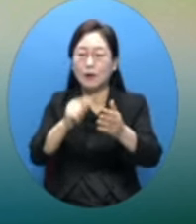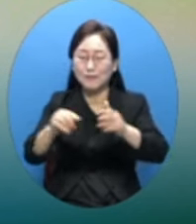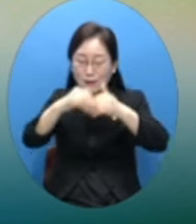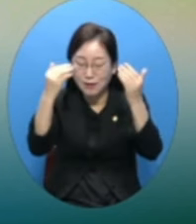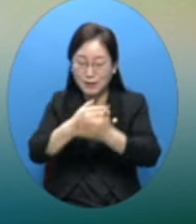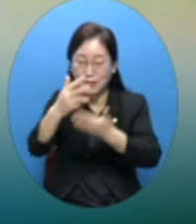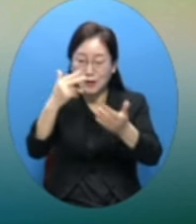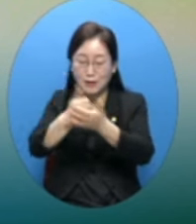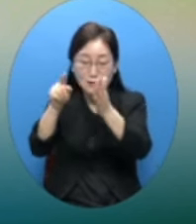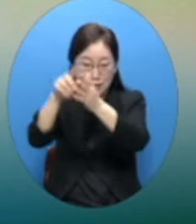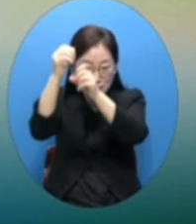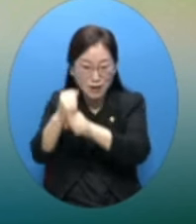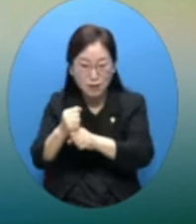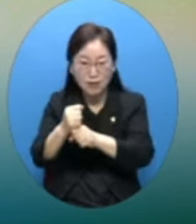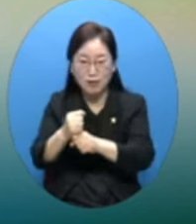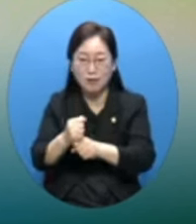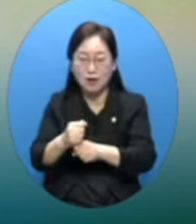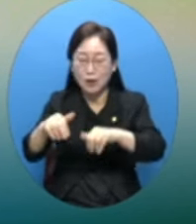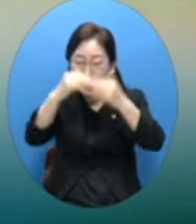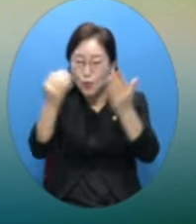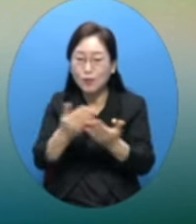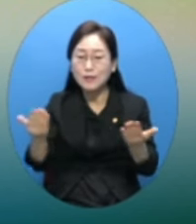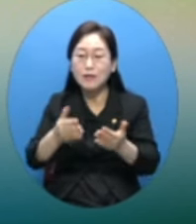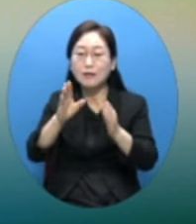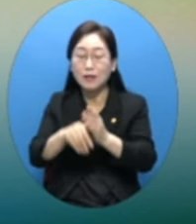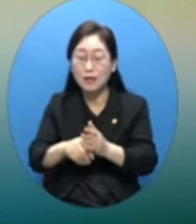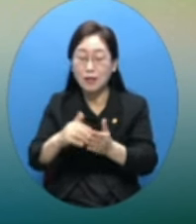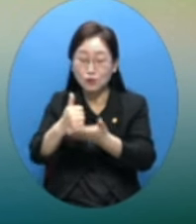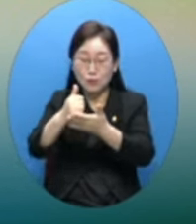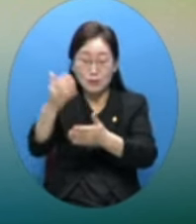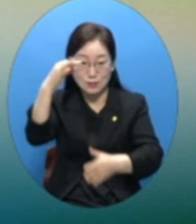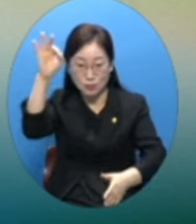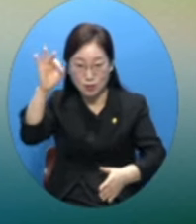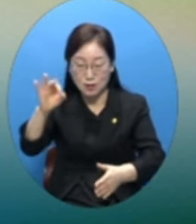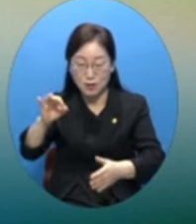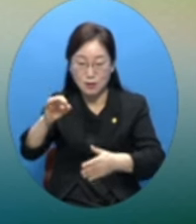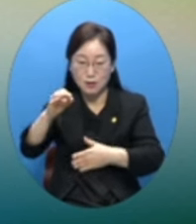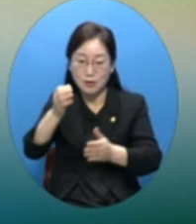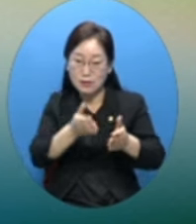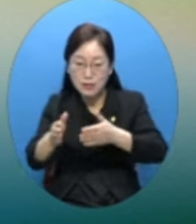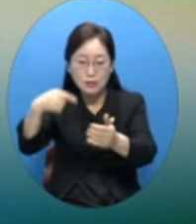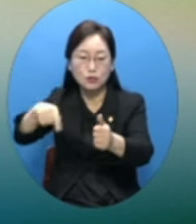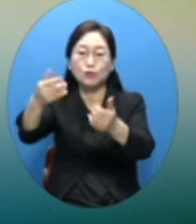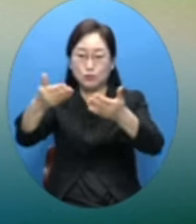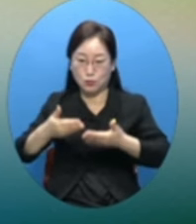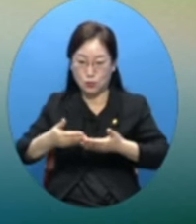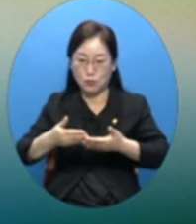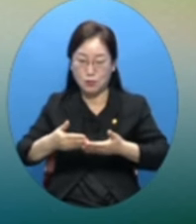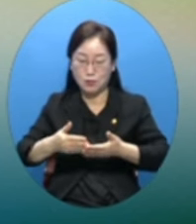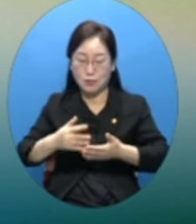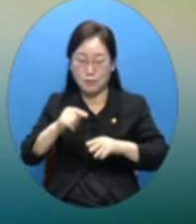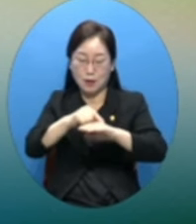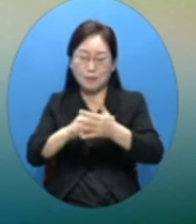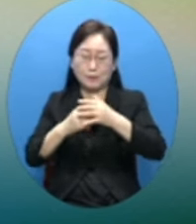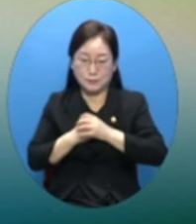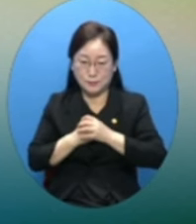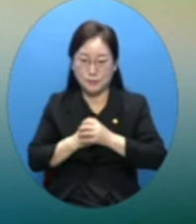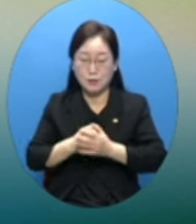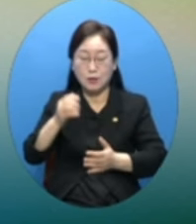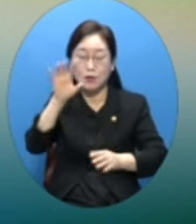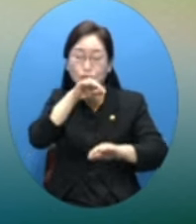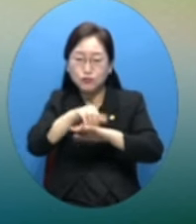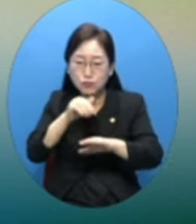신뢰하고 내 명철을 의지하지 말라. 너는 범사에 그를 인정하라. 그래야만 내 길을 지도하시리라. 훈련을 하고 시험을 준비하는 과정들에서